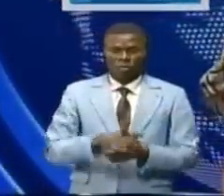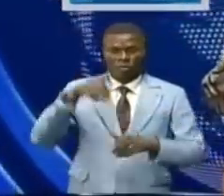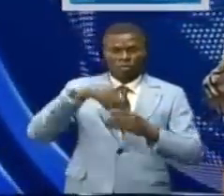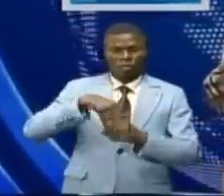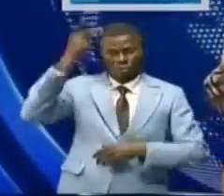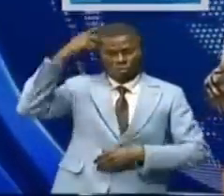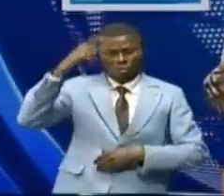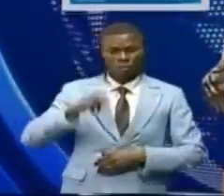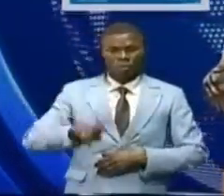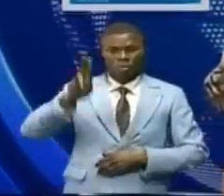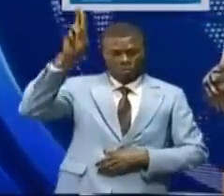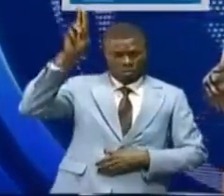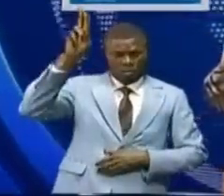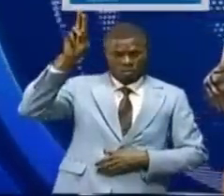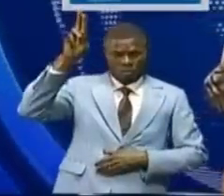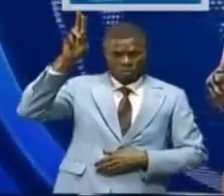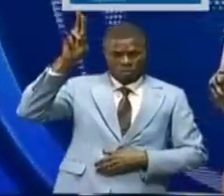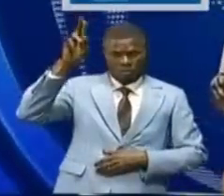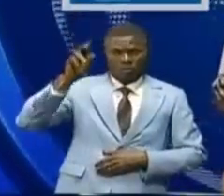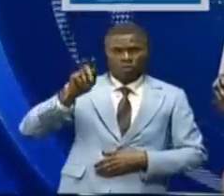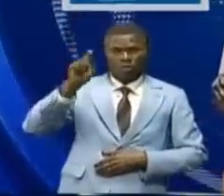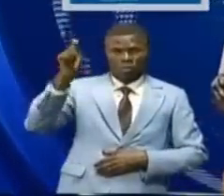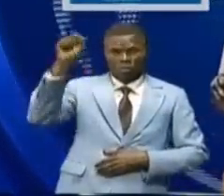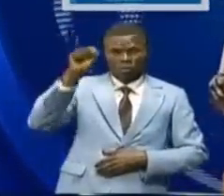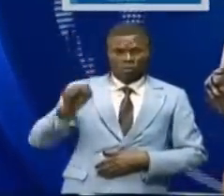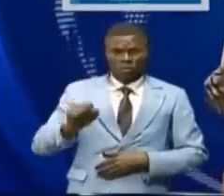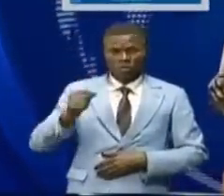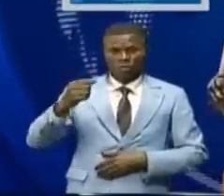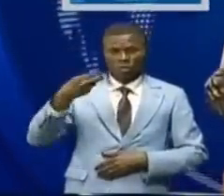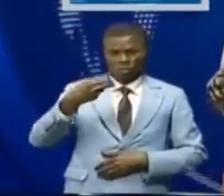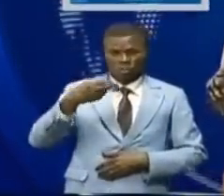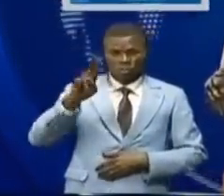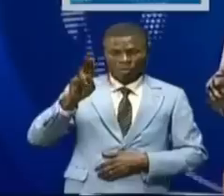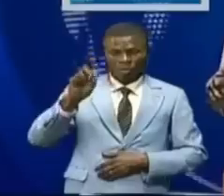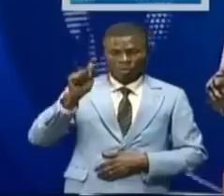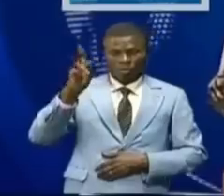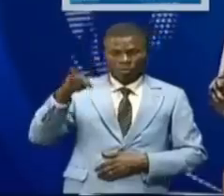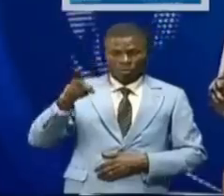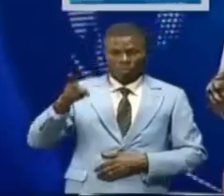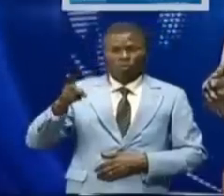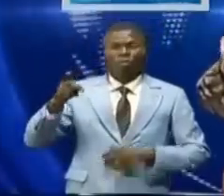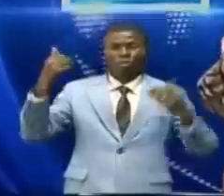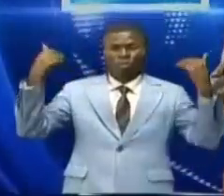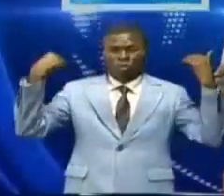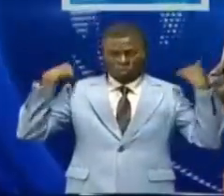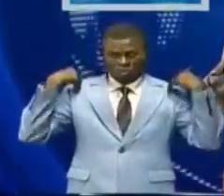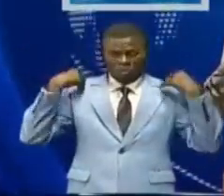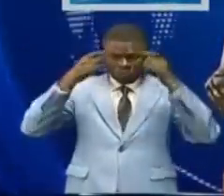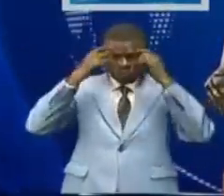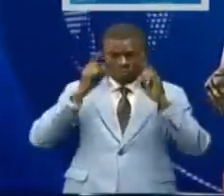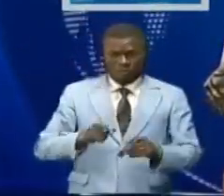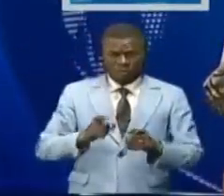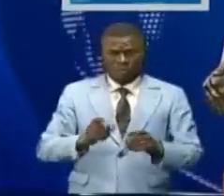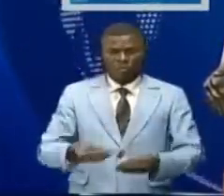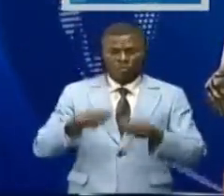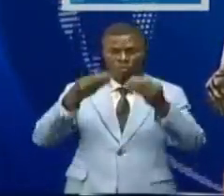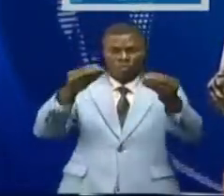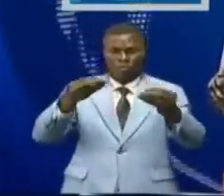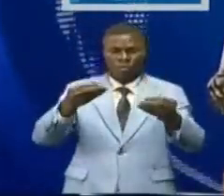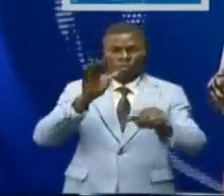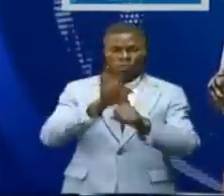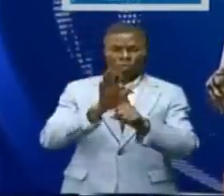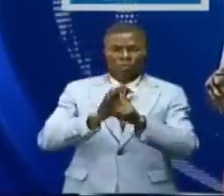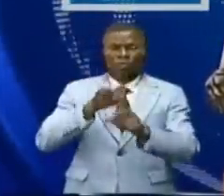politique, l'UDPS Tchouapa, précisément la fédération de Boende que chapeaute Félix Bossé-Kota, est déterminée à accorder la